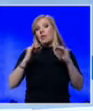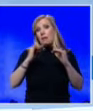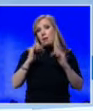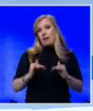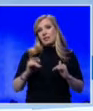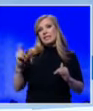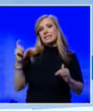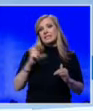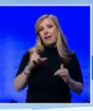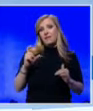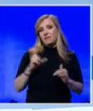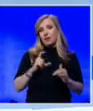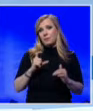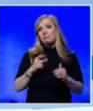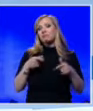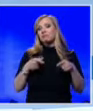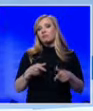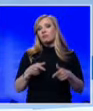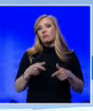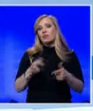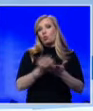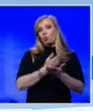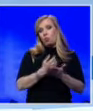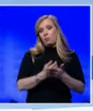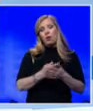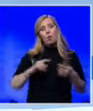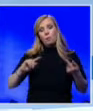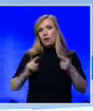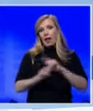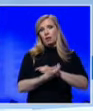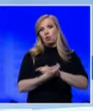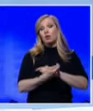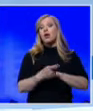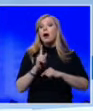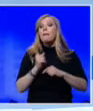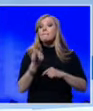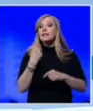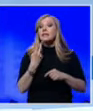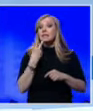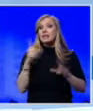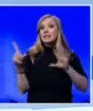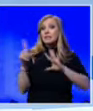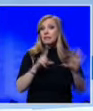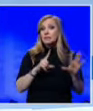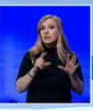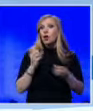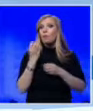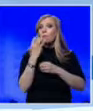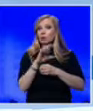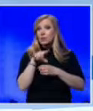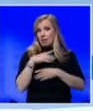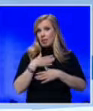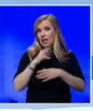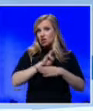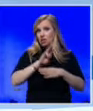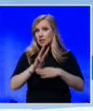икономика. Тъкмо обратното се наблюдава. Пак казвам, преди около две седмици го публикувахме. Може да се намери на сайта на КТ Подкреп.